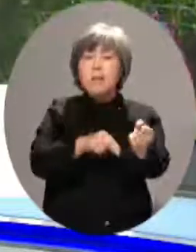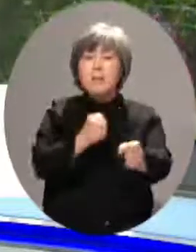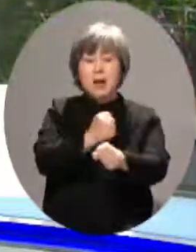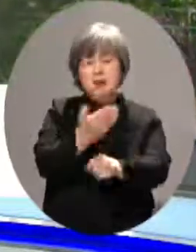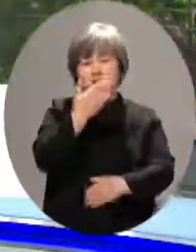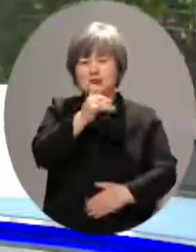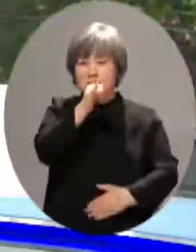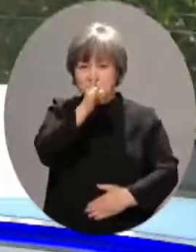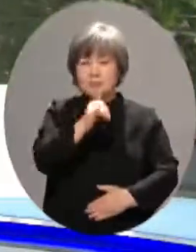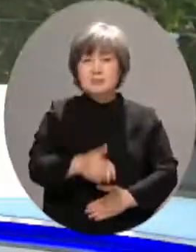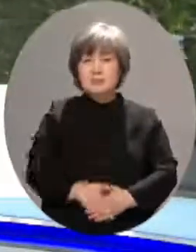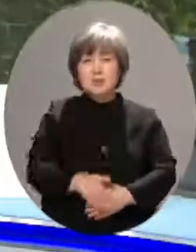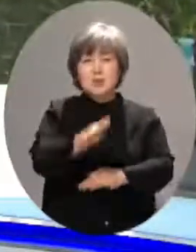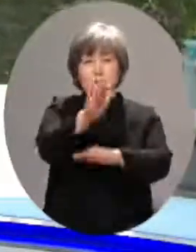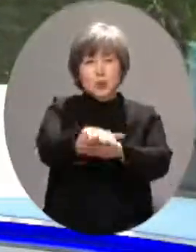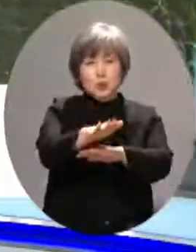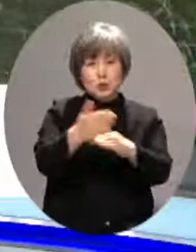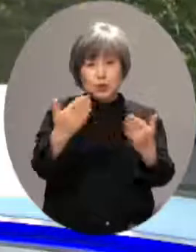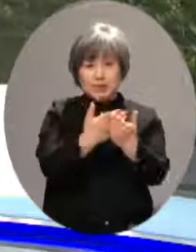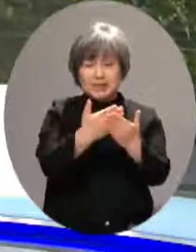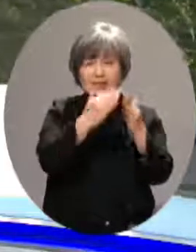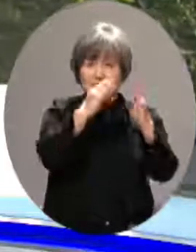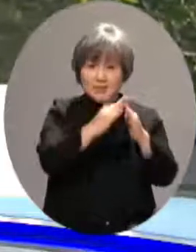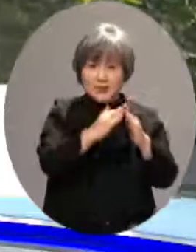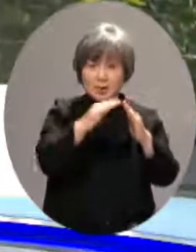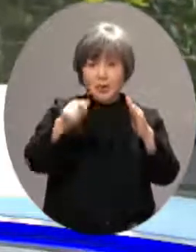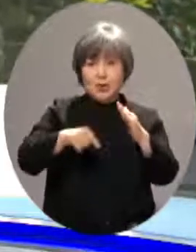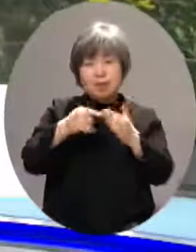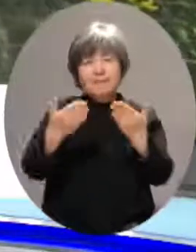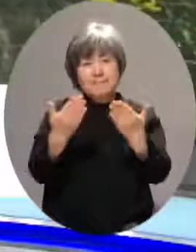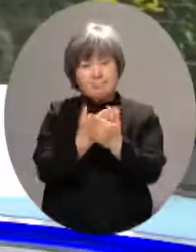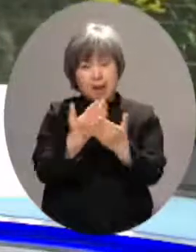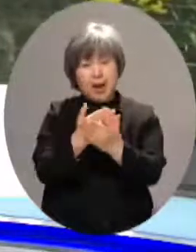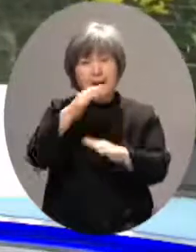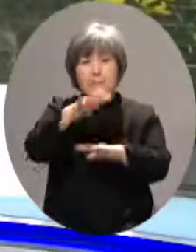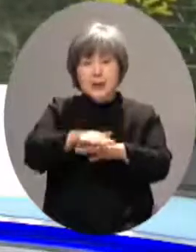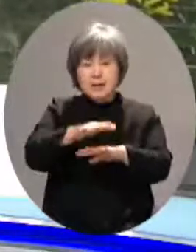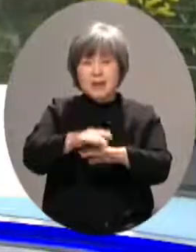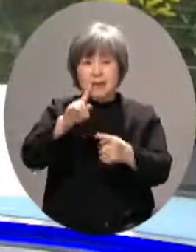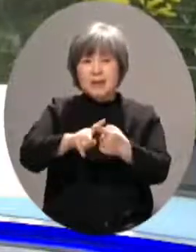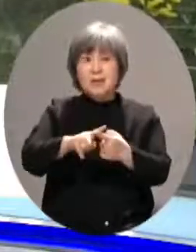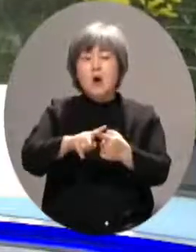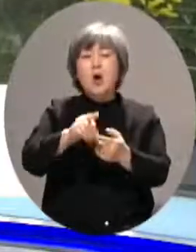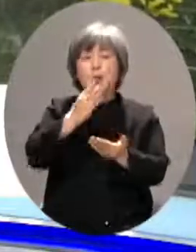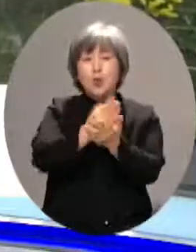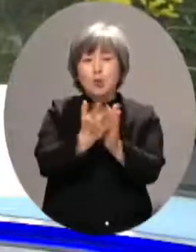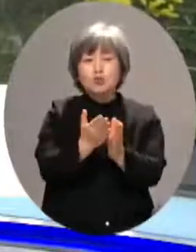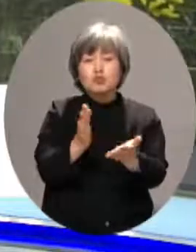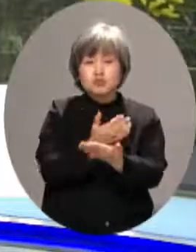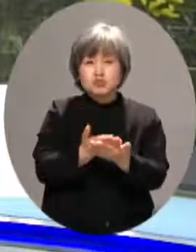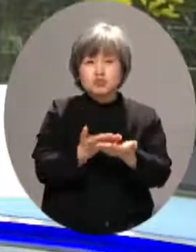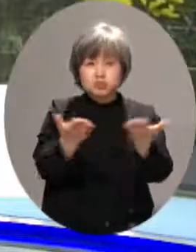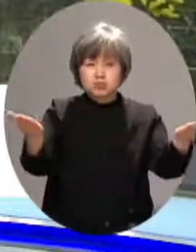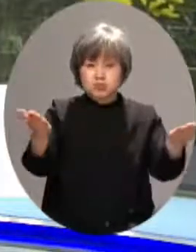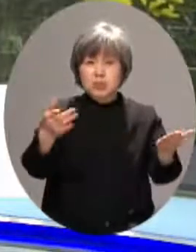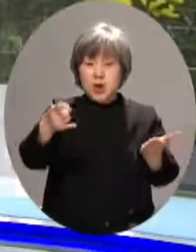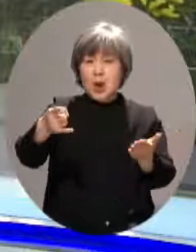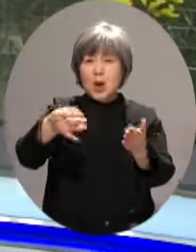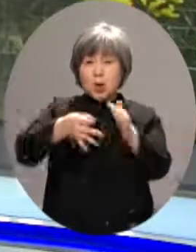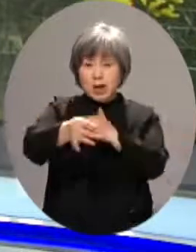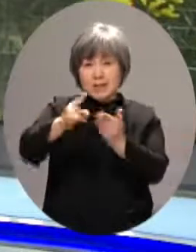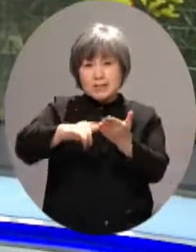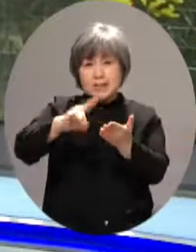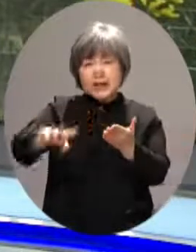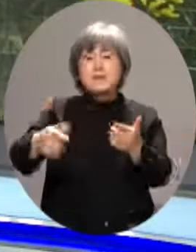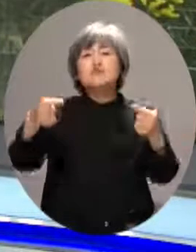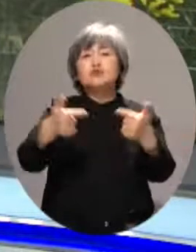합니다 농촌진흥청이 국내에서 개발된 자체 품종을 농가에 보급해 서 팩을 로열티 부담을 줄여